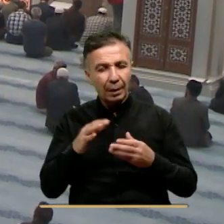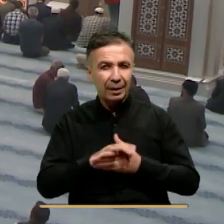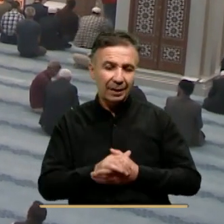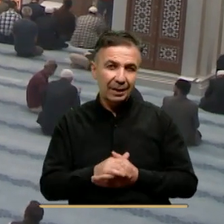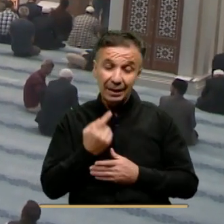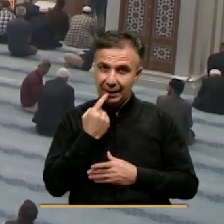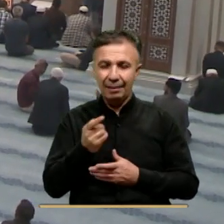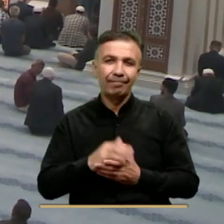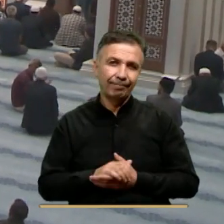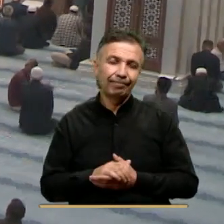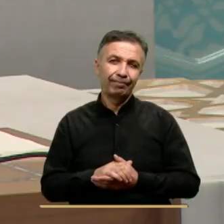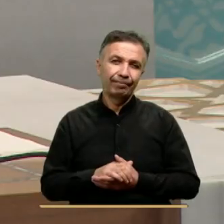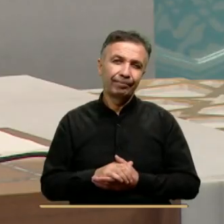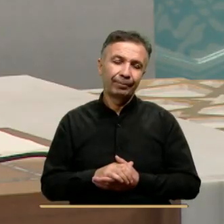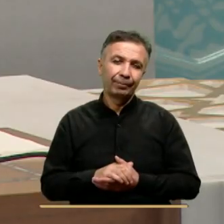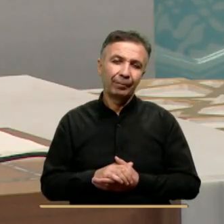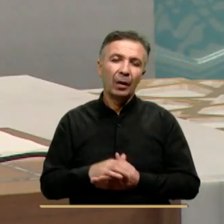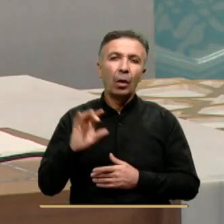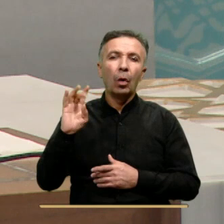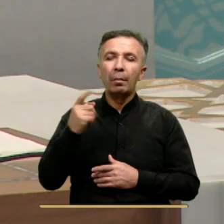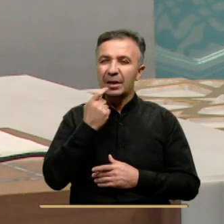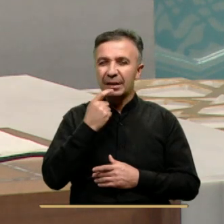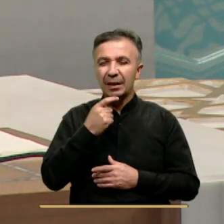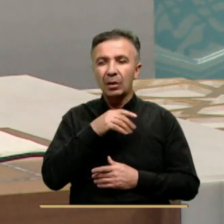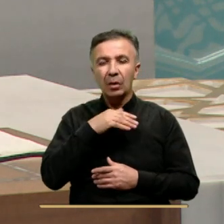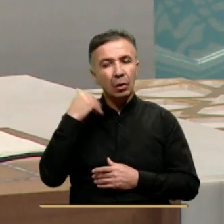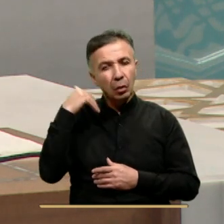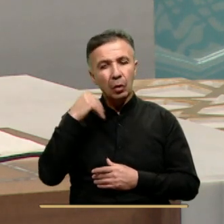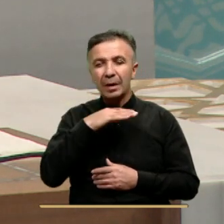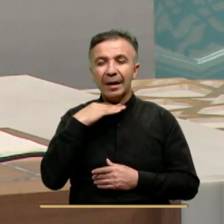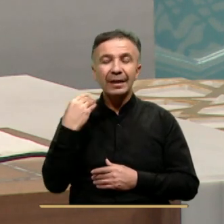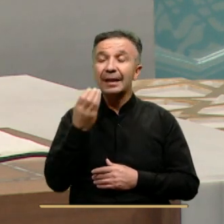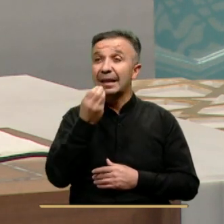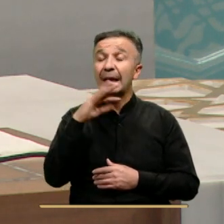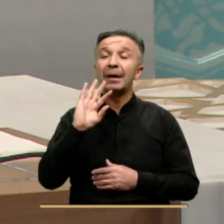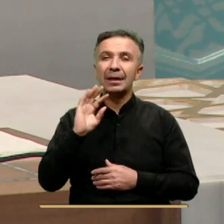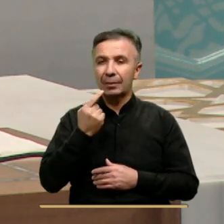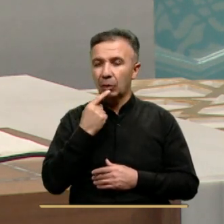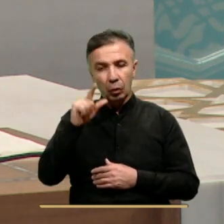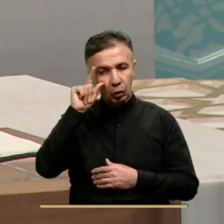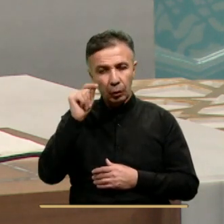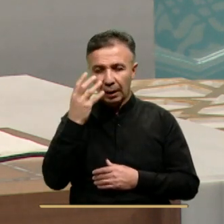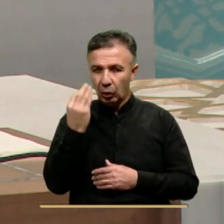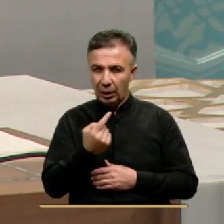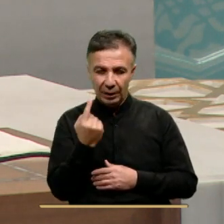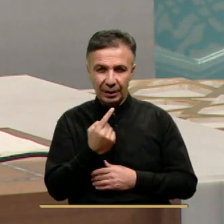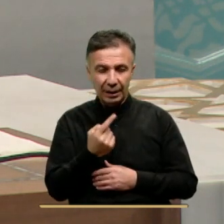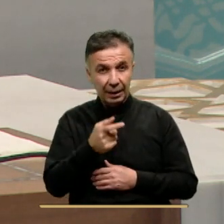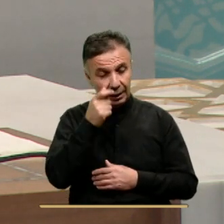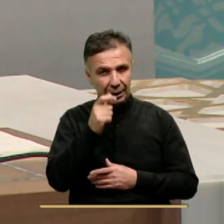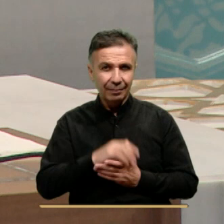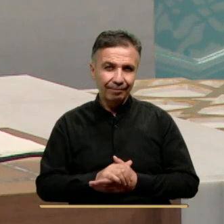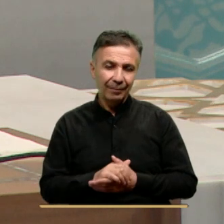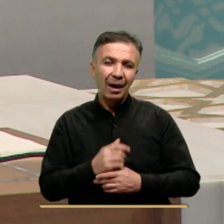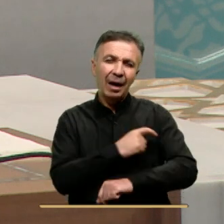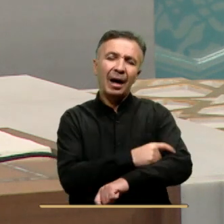eti olabilir diye 15 sene koyun eti yemediğinde bahsediyor bakın şüpheli şeylere karşı hassasiyet